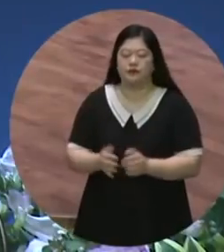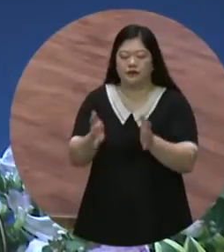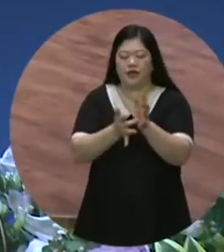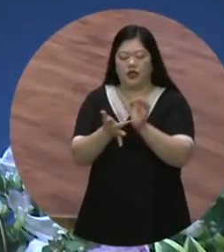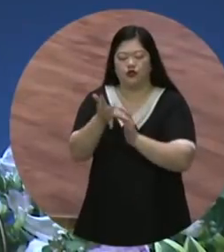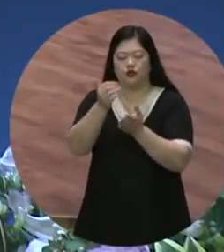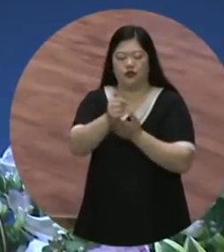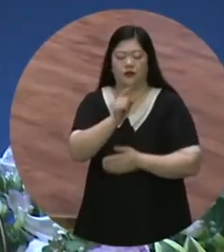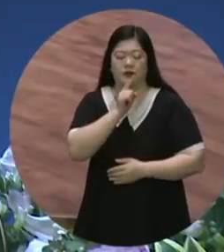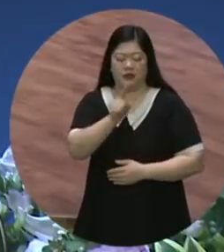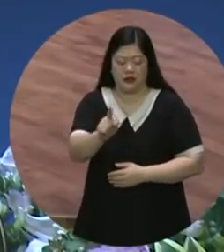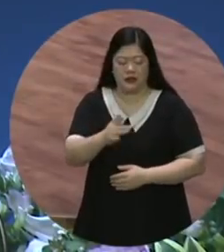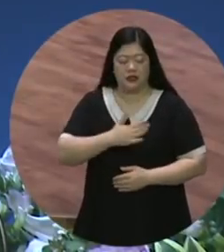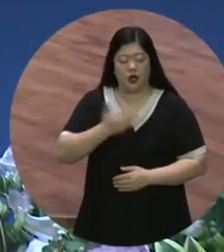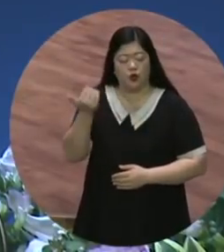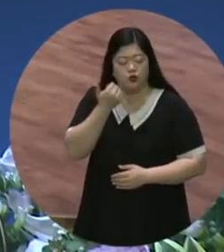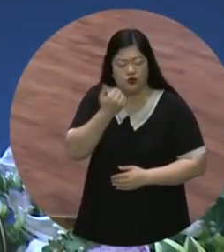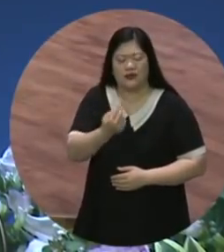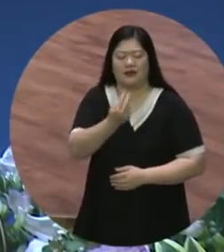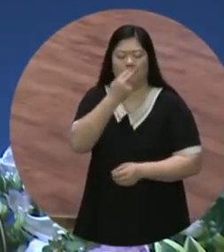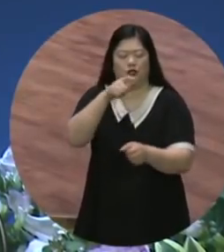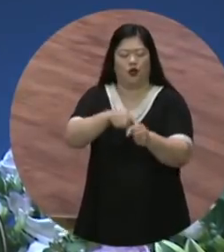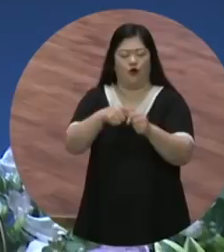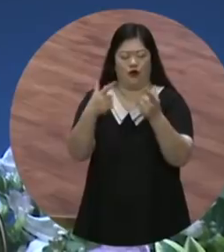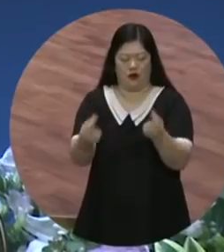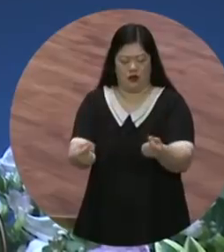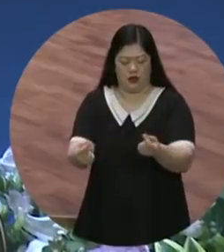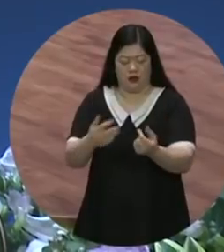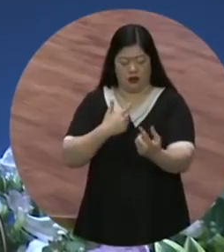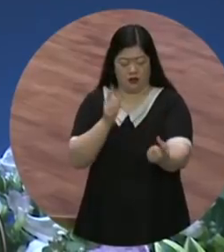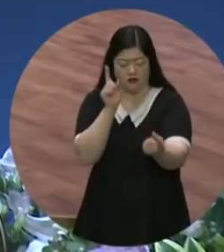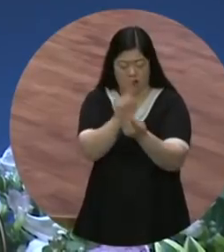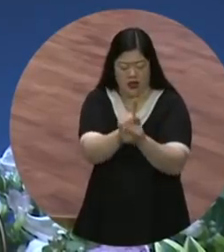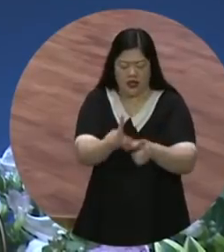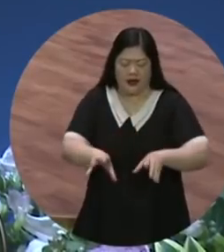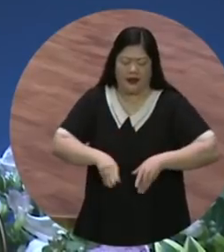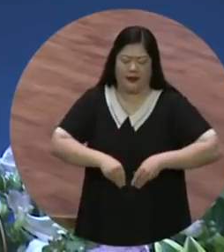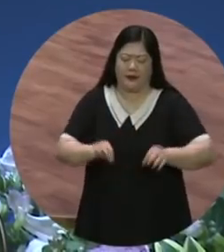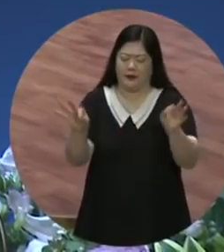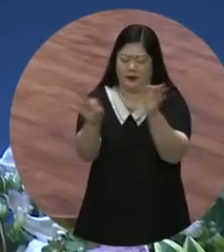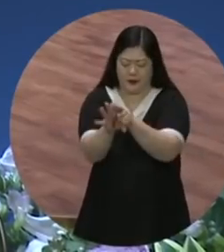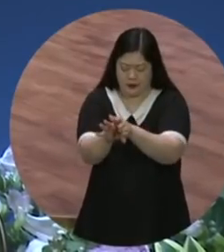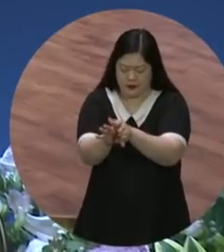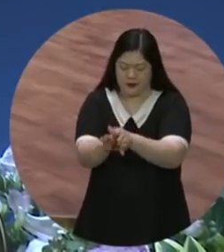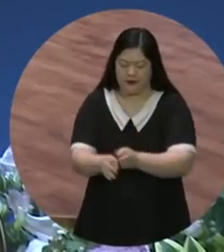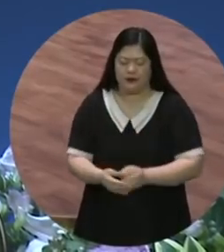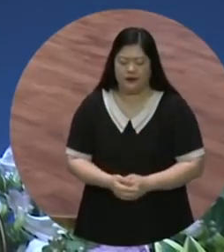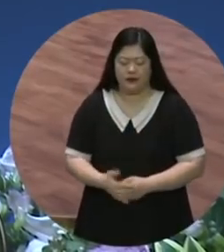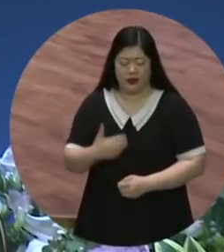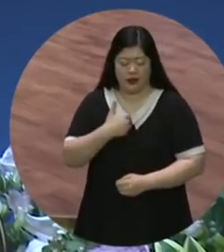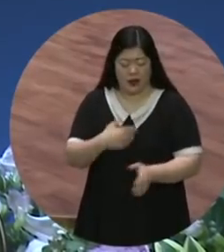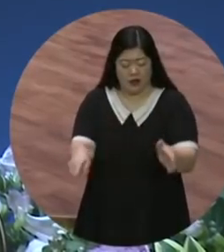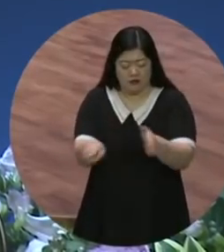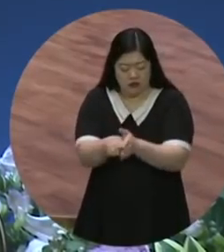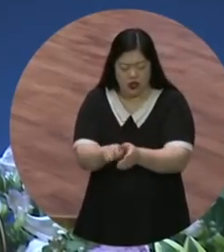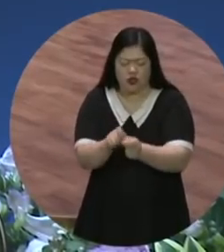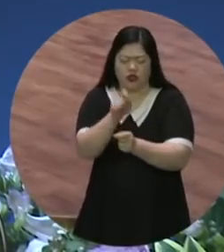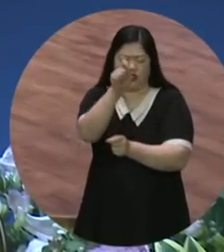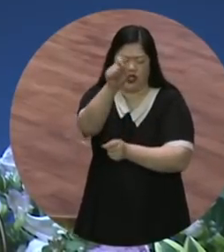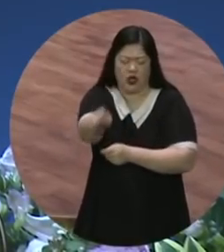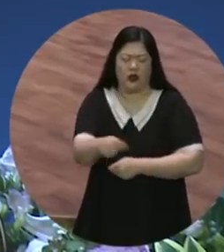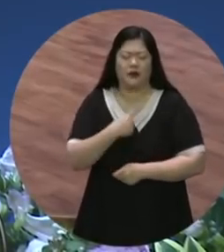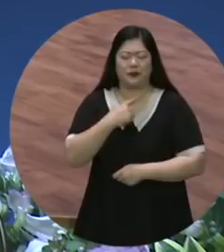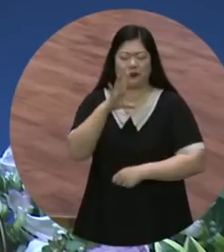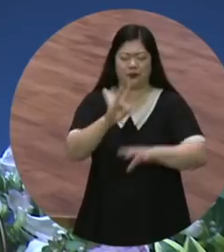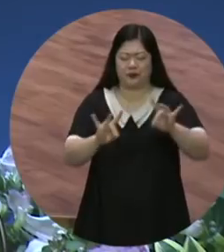예수께서 이르시되 나는 생명의 떡이니 내게 오는 자는 결코 주리지 아니할 터이요 나를 믿는 자는 영원히